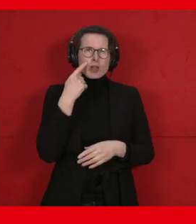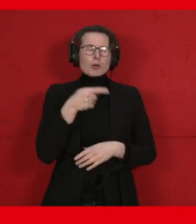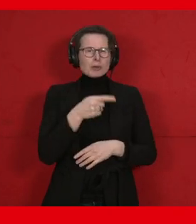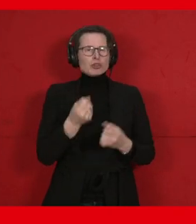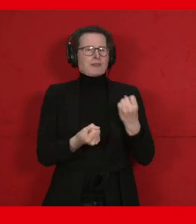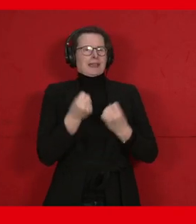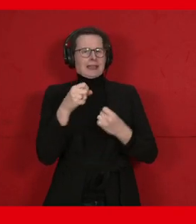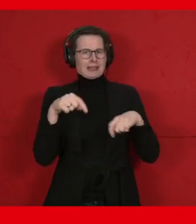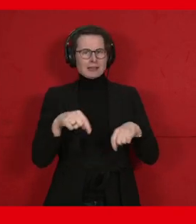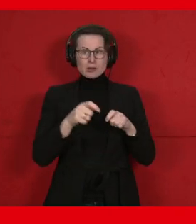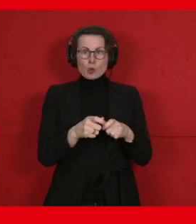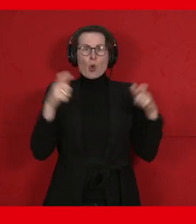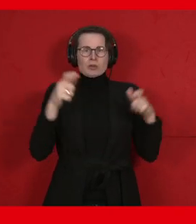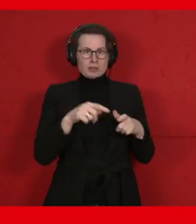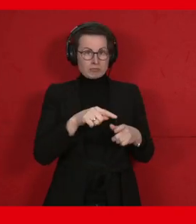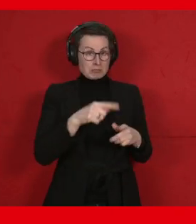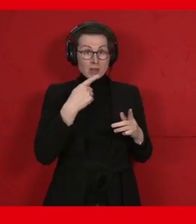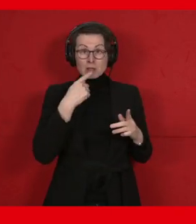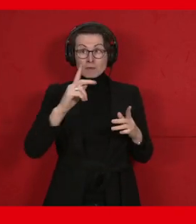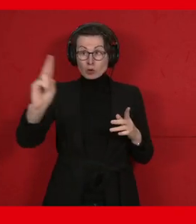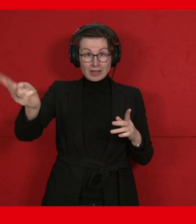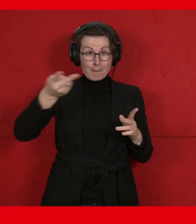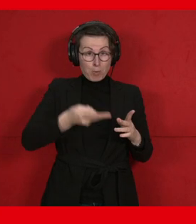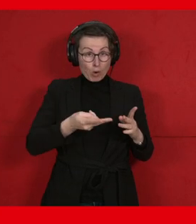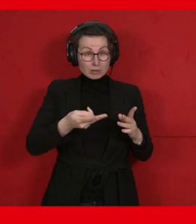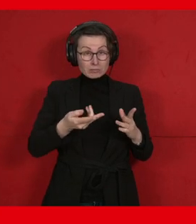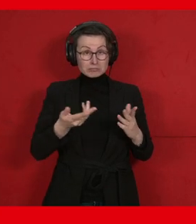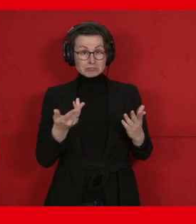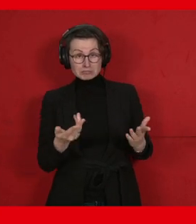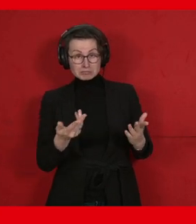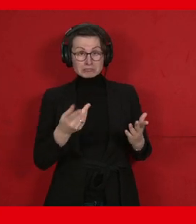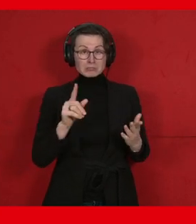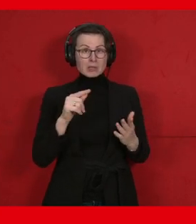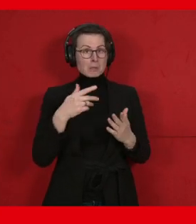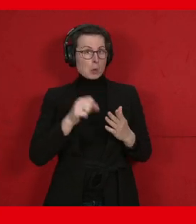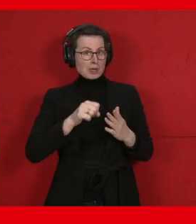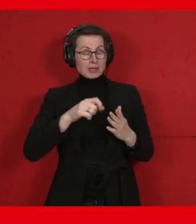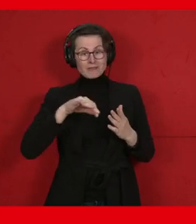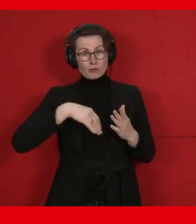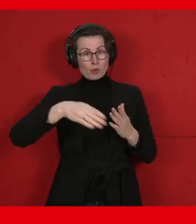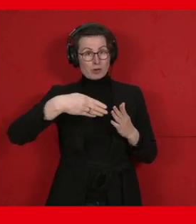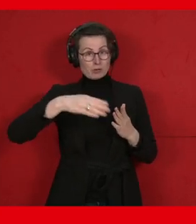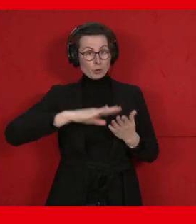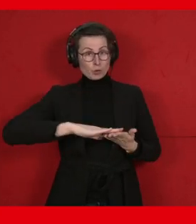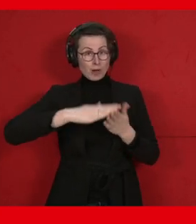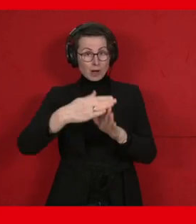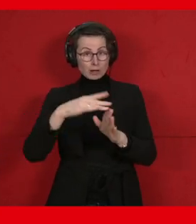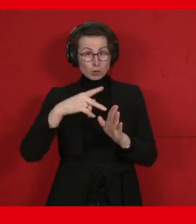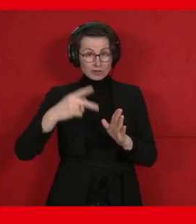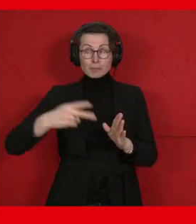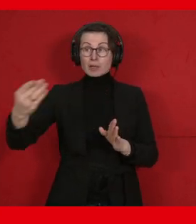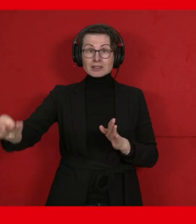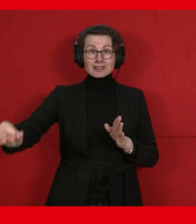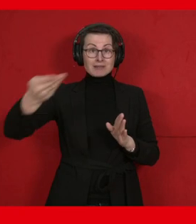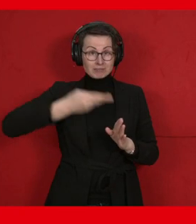umzusetzen im großen Ausmaß. Wollen wir den importieren? Kann das ein ein Transformationskonzept sein, also